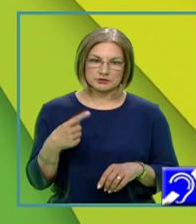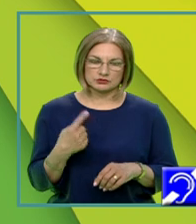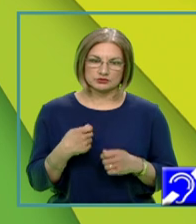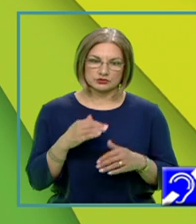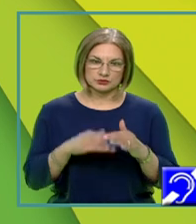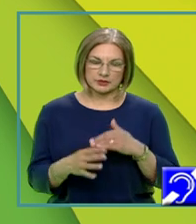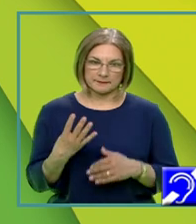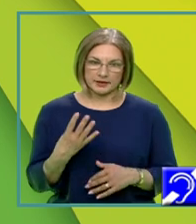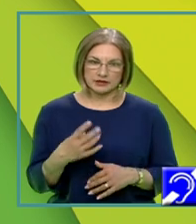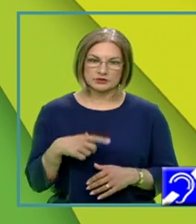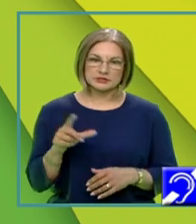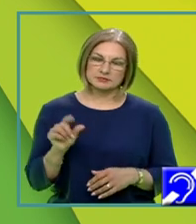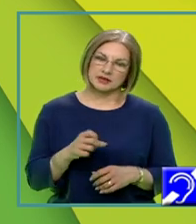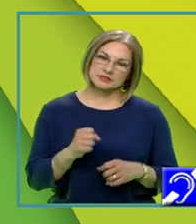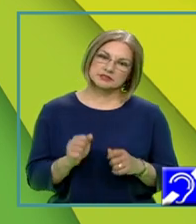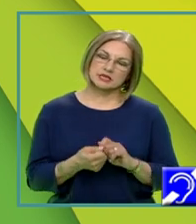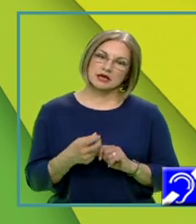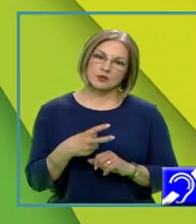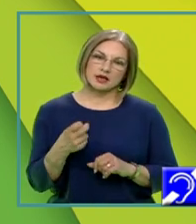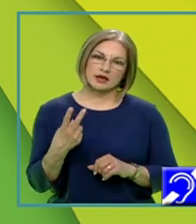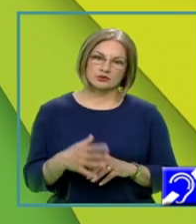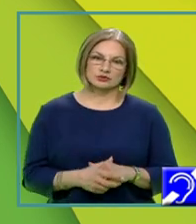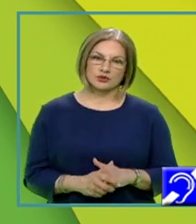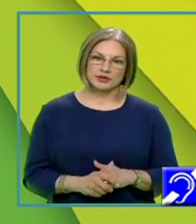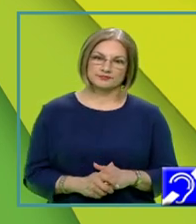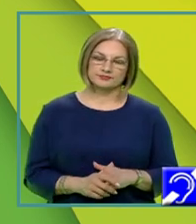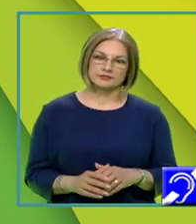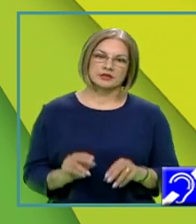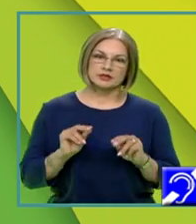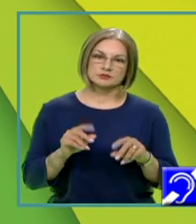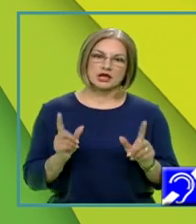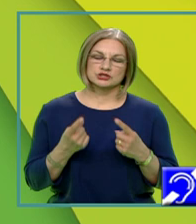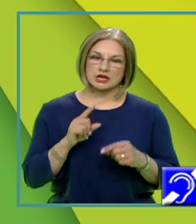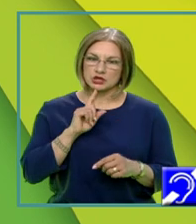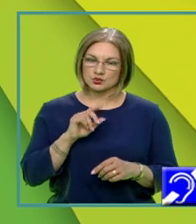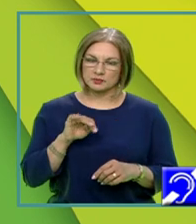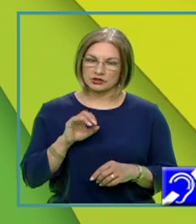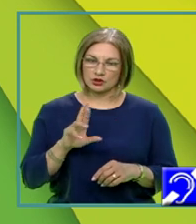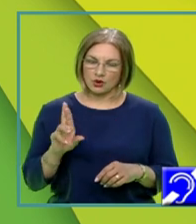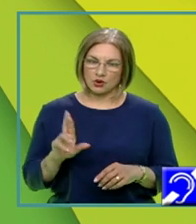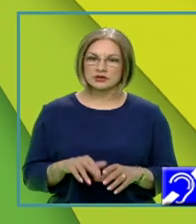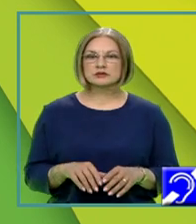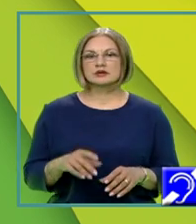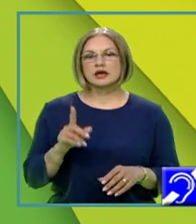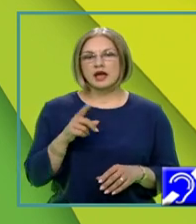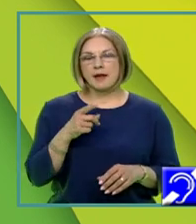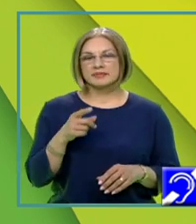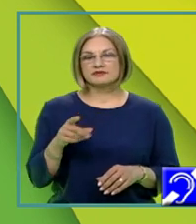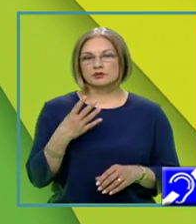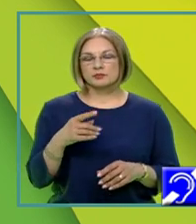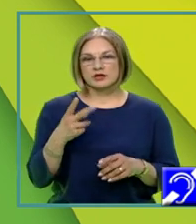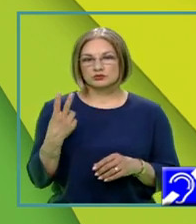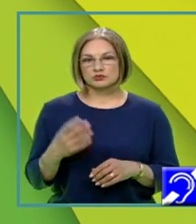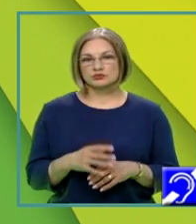4 este mai mic sau egal decât 2 vom aduce la același numitor aici Deci nu amplifica patru cu doi și vom obține